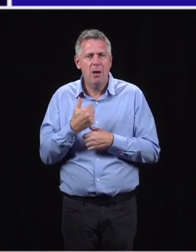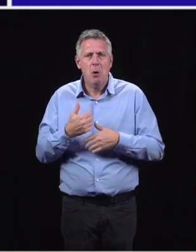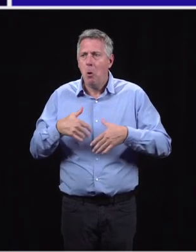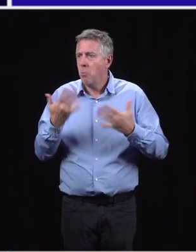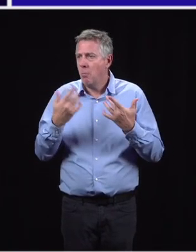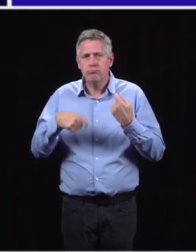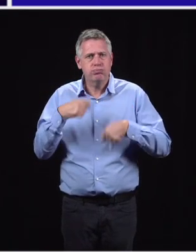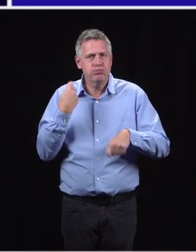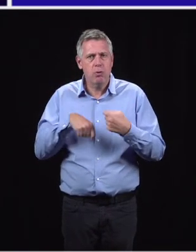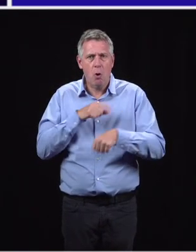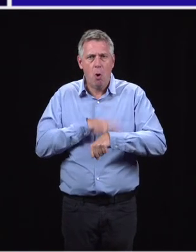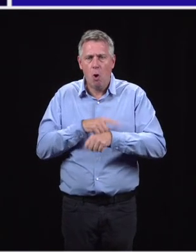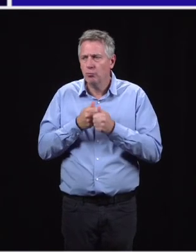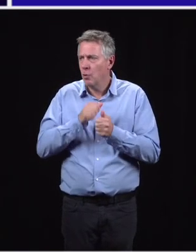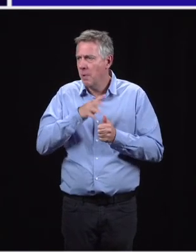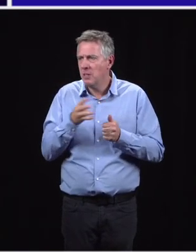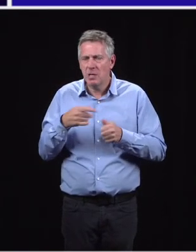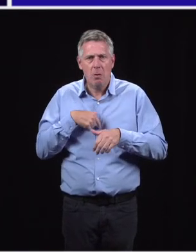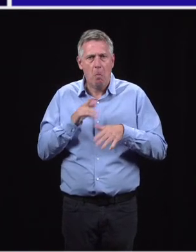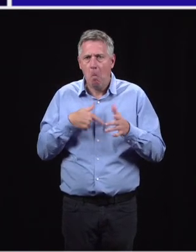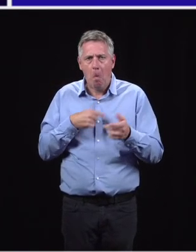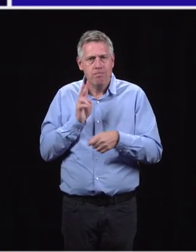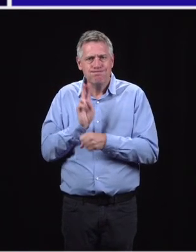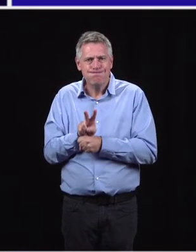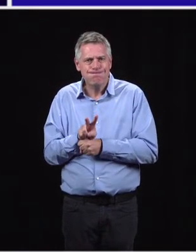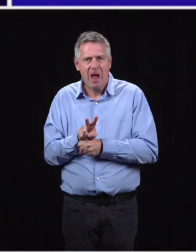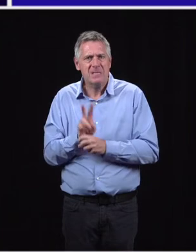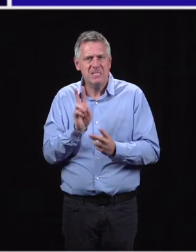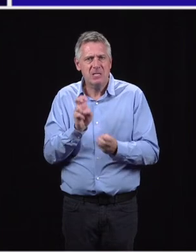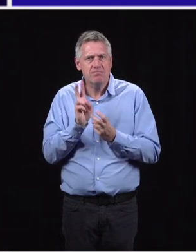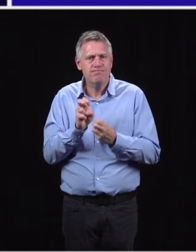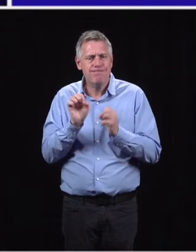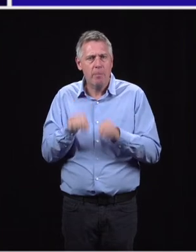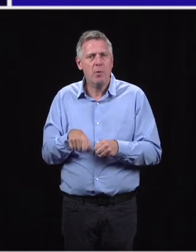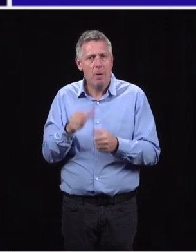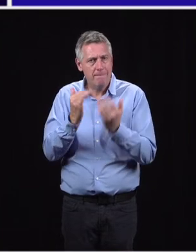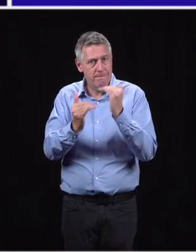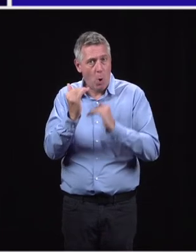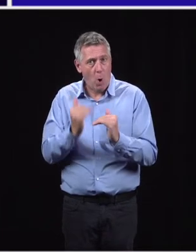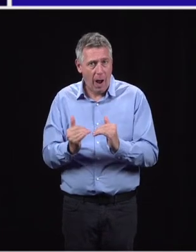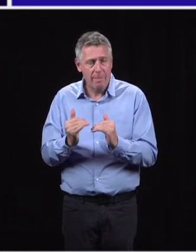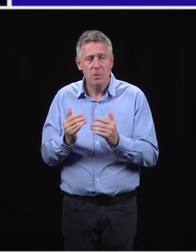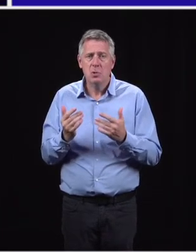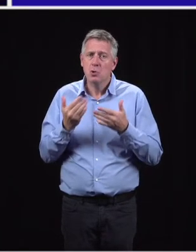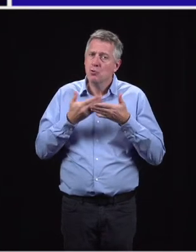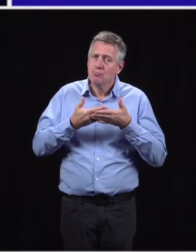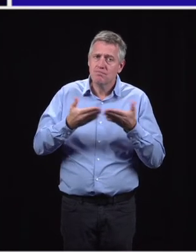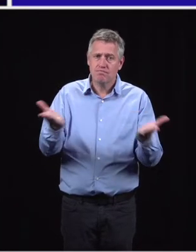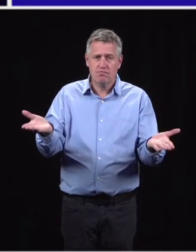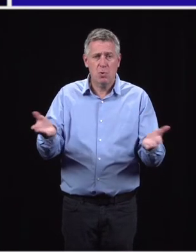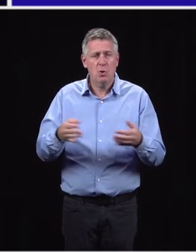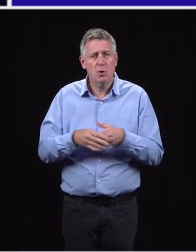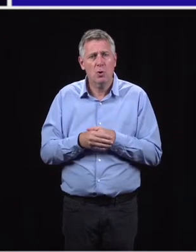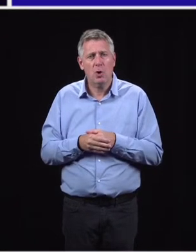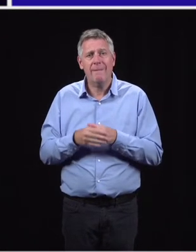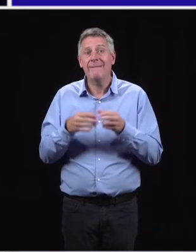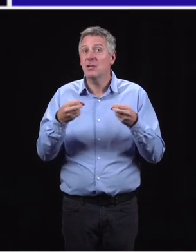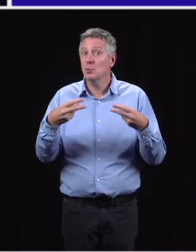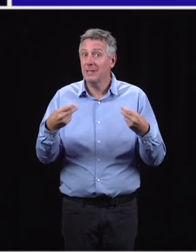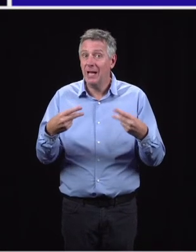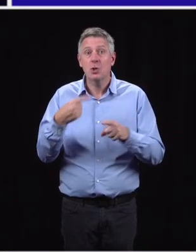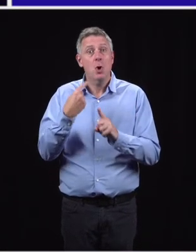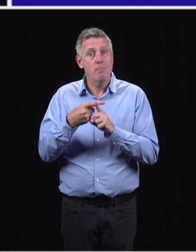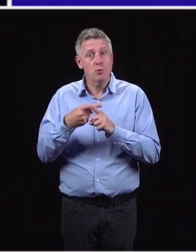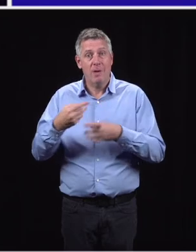ça convenance en fonction de son emploi du temps et voilà ils ont fait un programme donc on à disposition avec tout ce qui est donc sous-titrage donc la